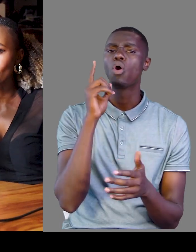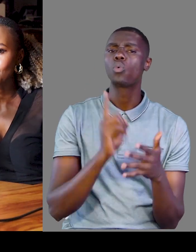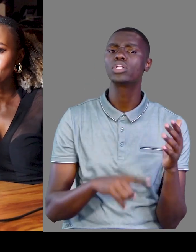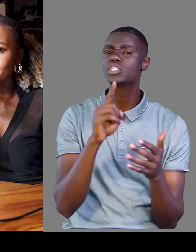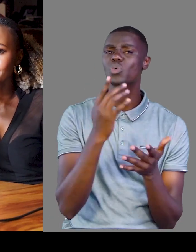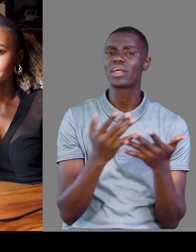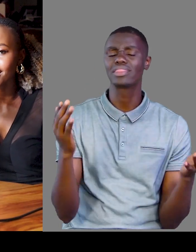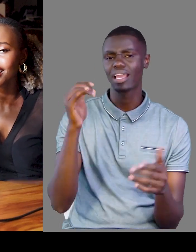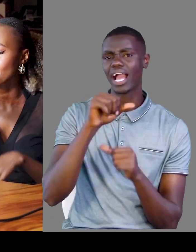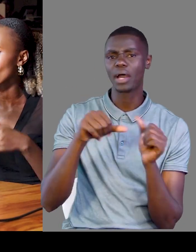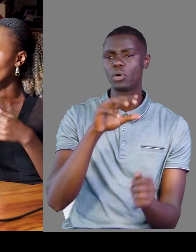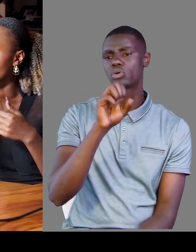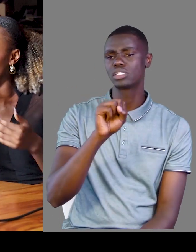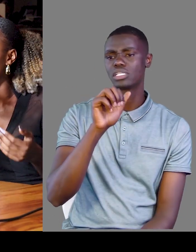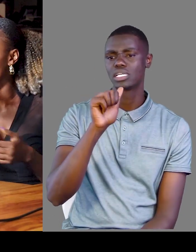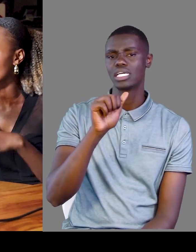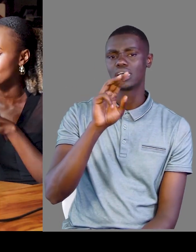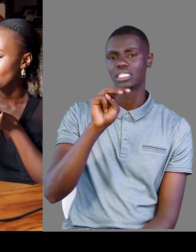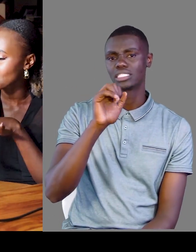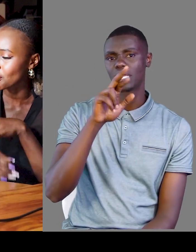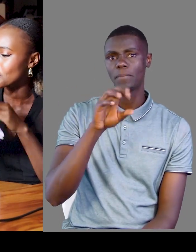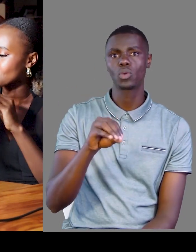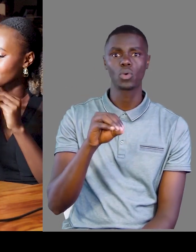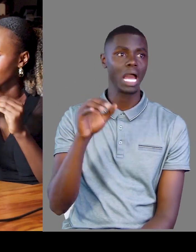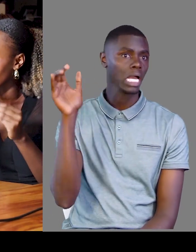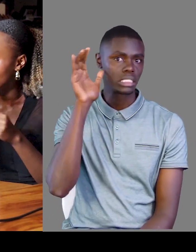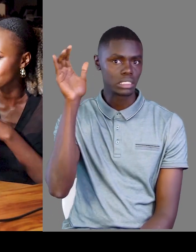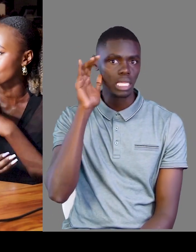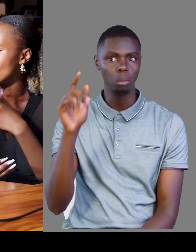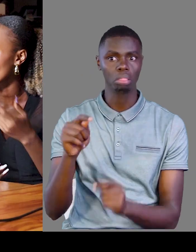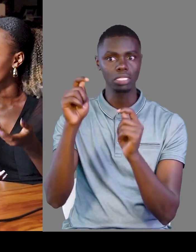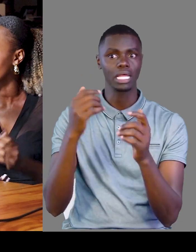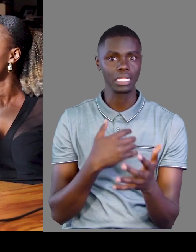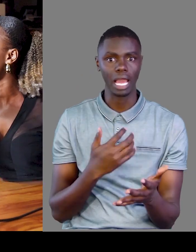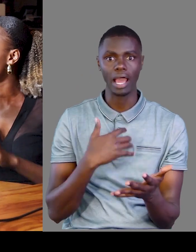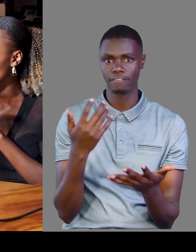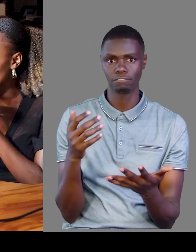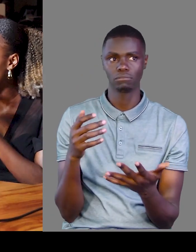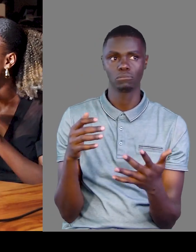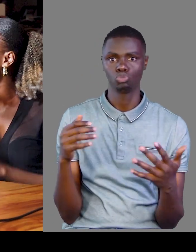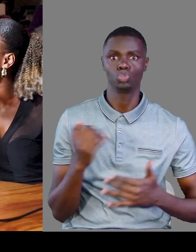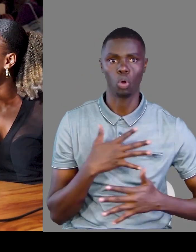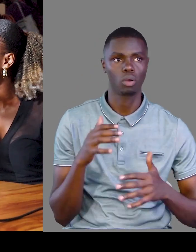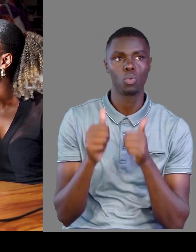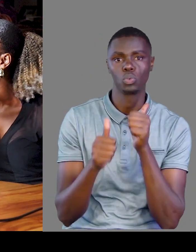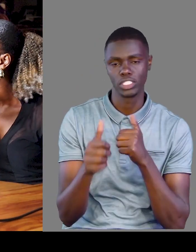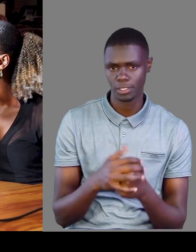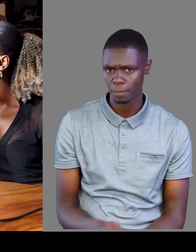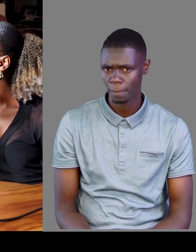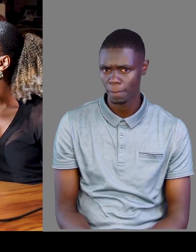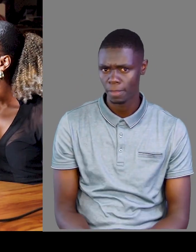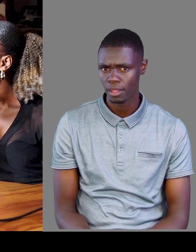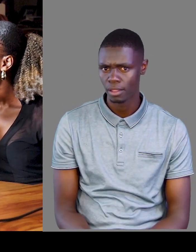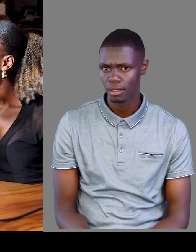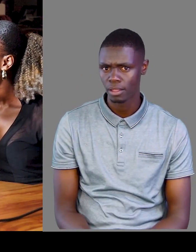akisikia Samiro alidui like Samiro ako na talent anaweza shtuka apart from hiyo kushake leg football. Ni nini hiyo special? Kuna